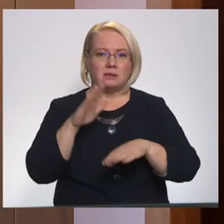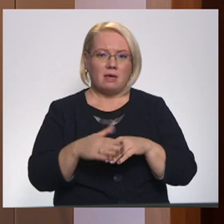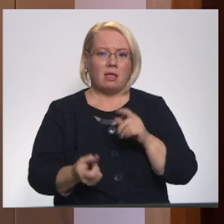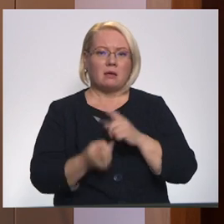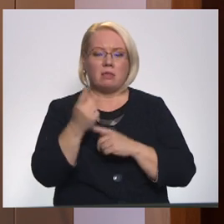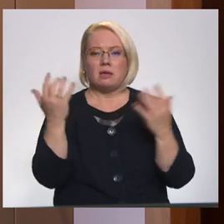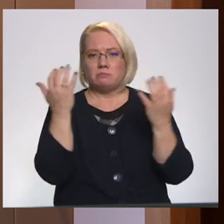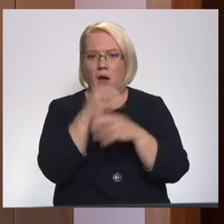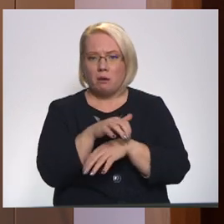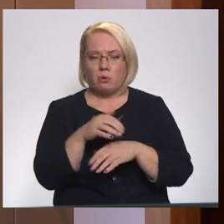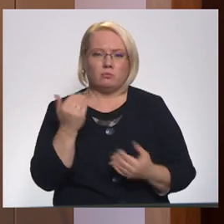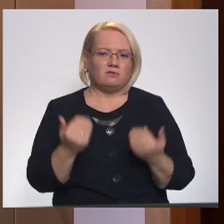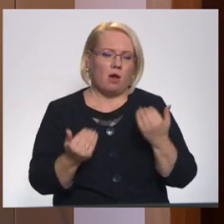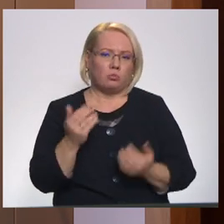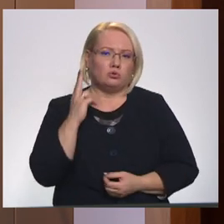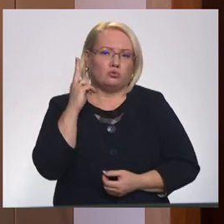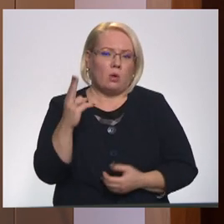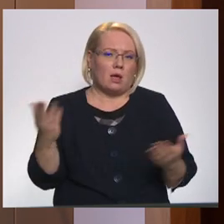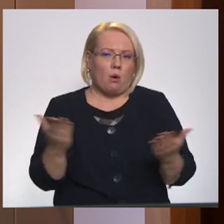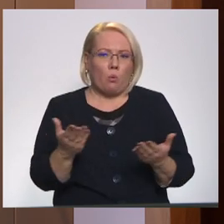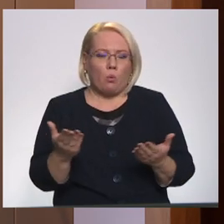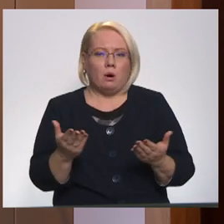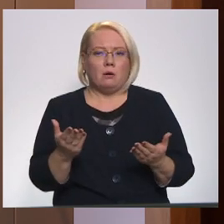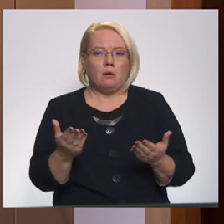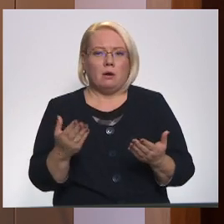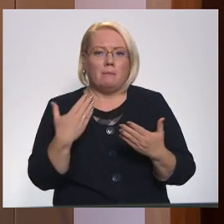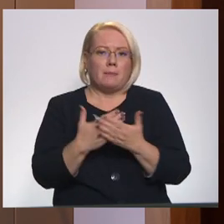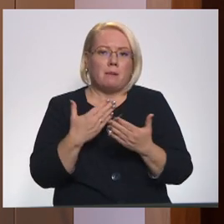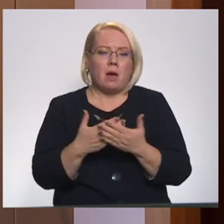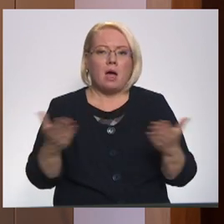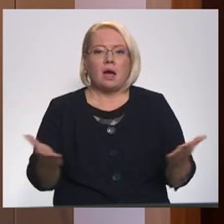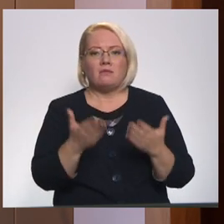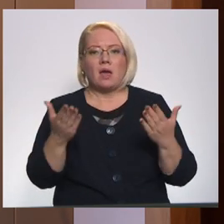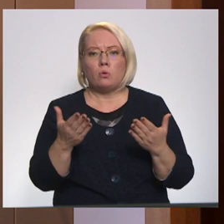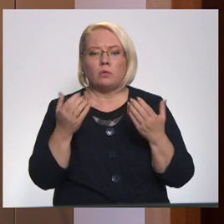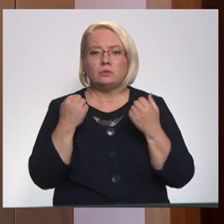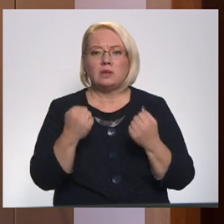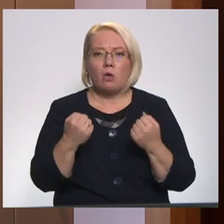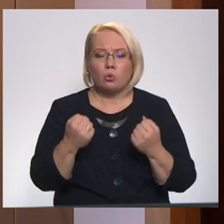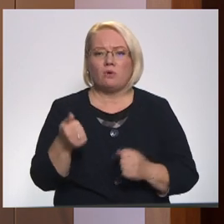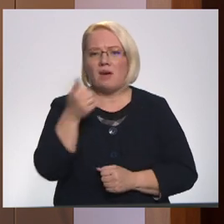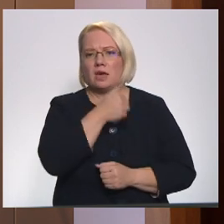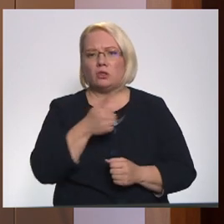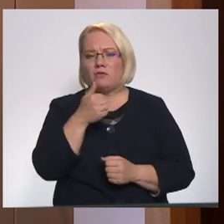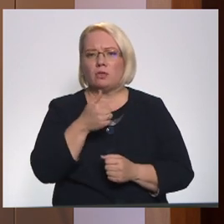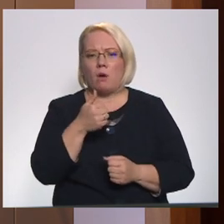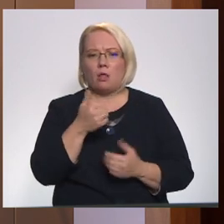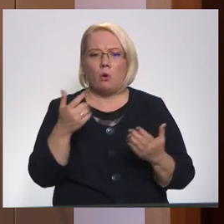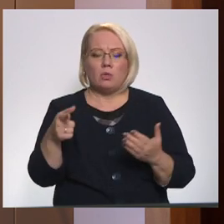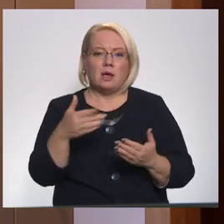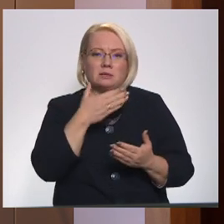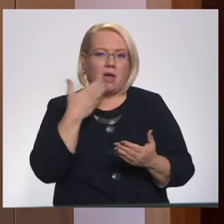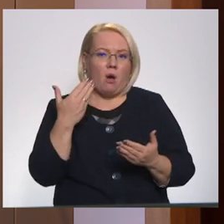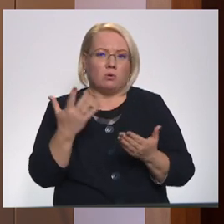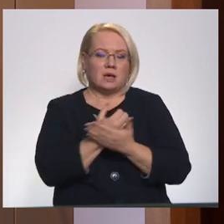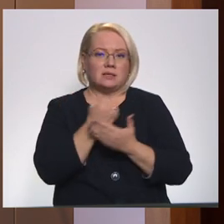kāds pārpratums, varbūt tika solīts kaut kas, piemēram, ar atvieglotu saturu, ar varbūt individuālu apguvumu, kas nav vainagojis ar